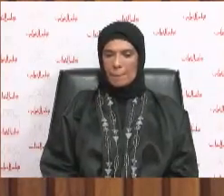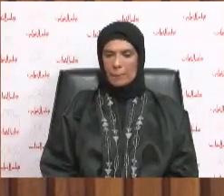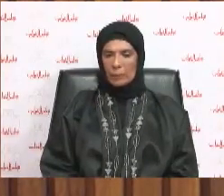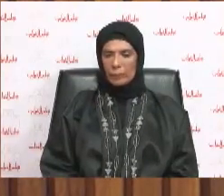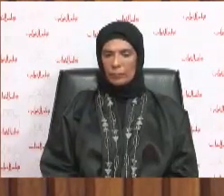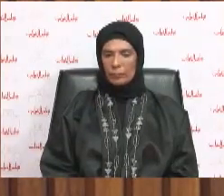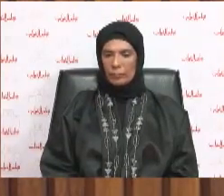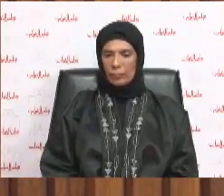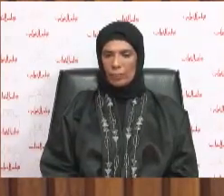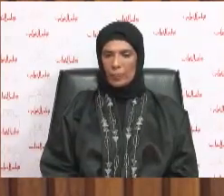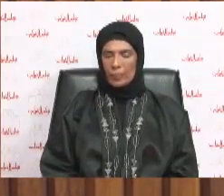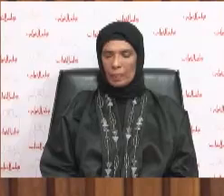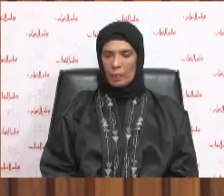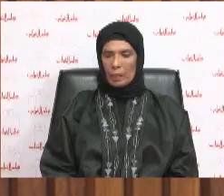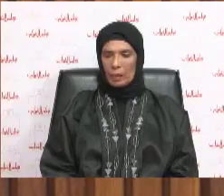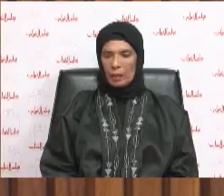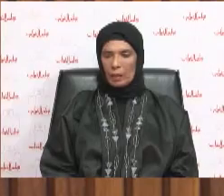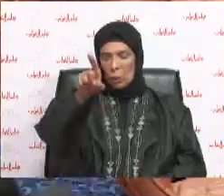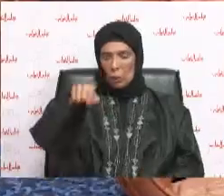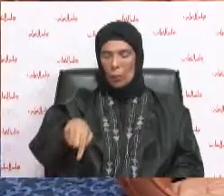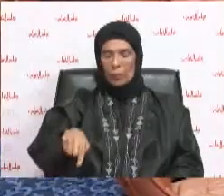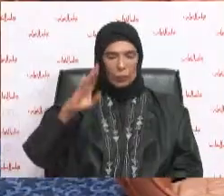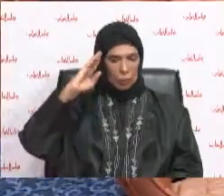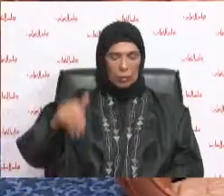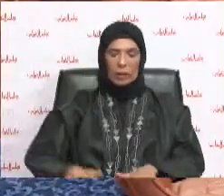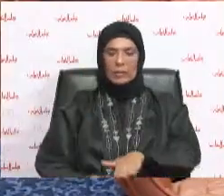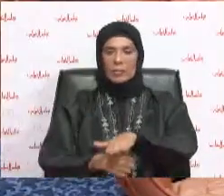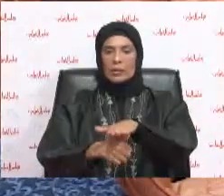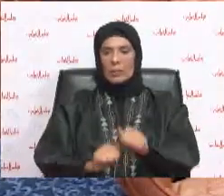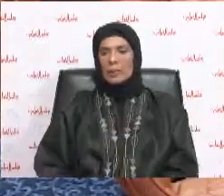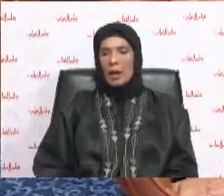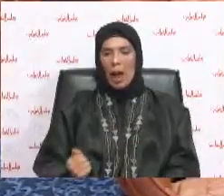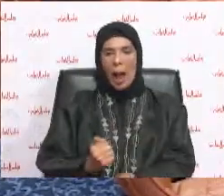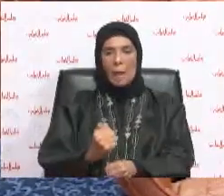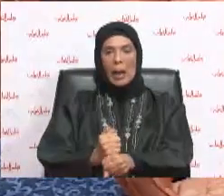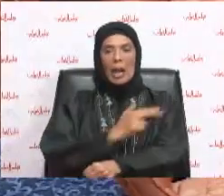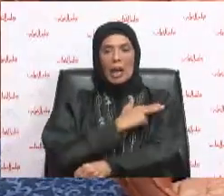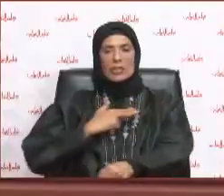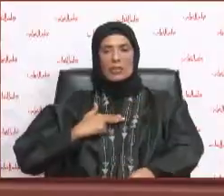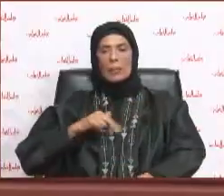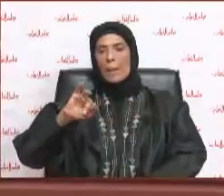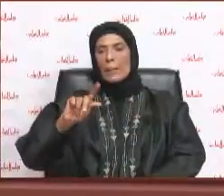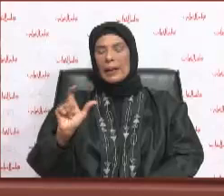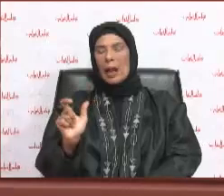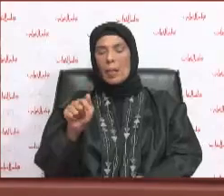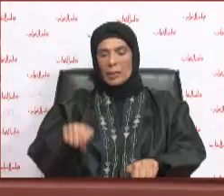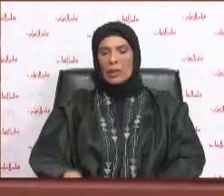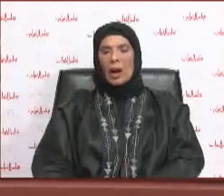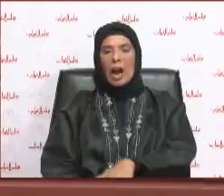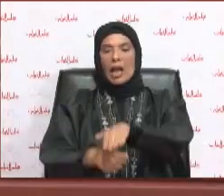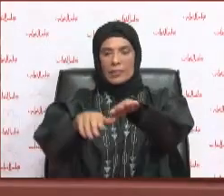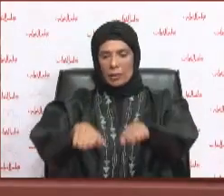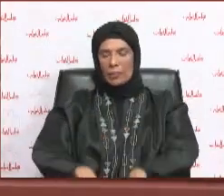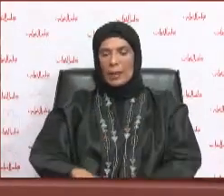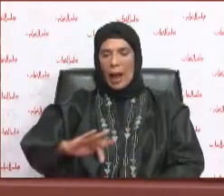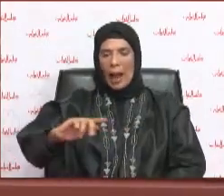هل يوجد معتذرون نائب الأمين العام؟ المعتذرون لمهمات رسمية: معالي الرئيس أحمد بن سلمان المسلم،